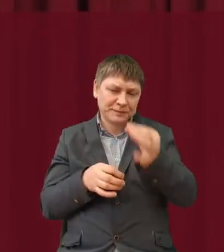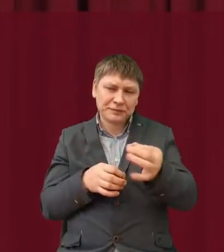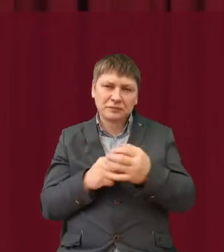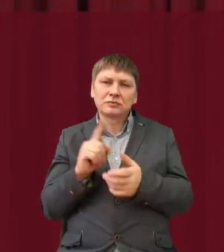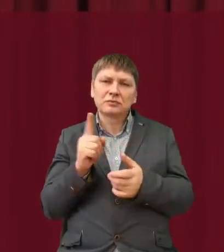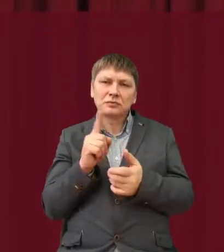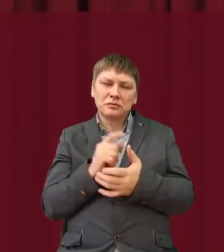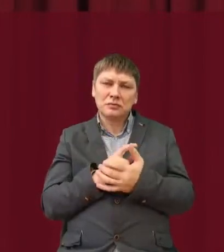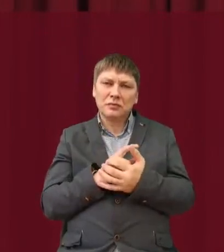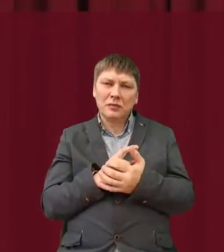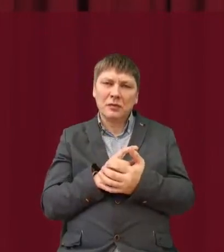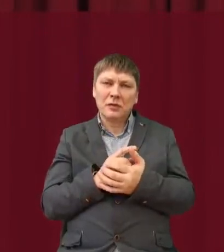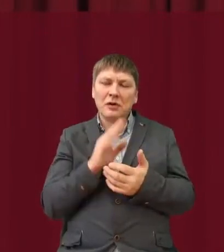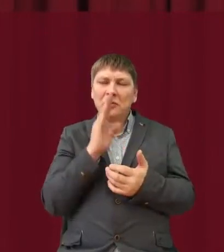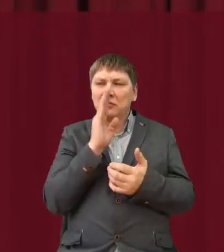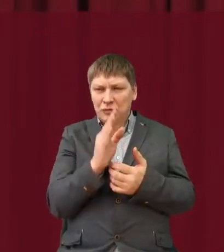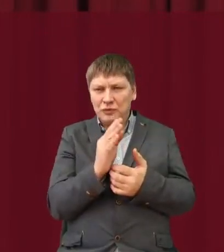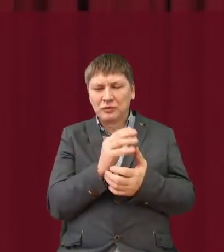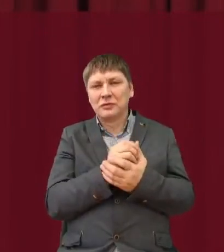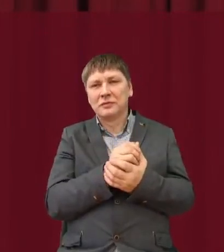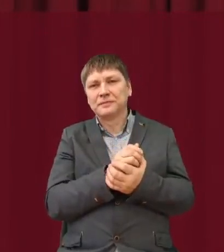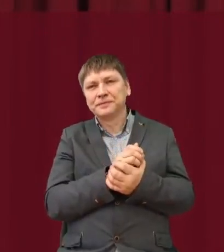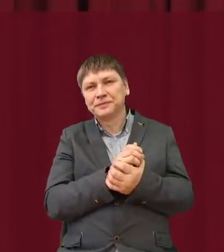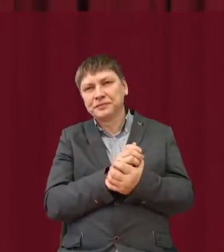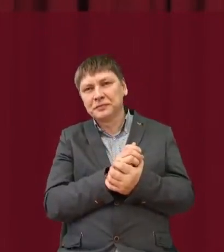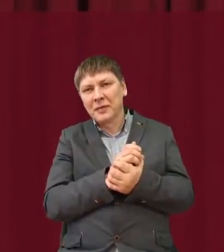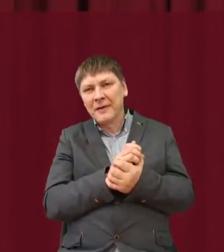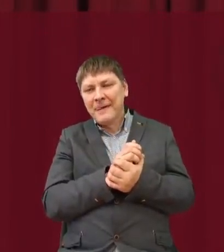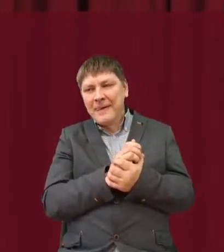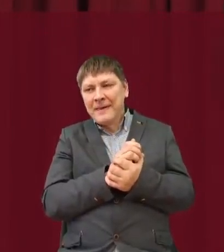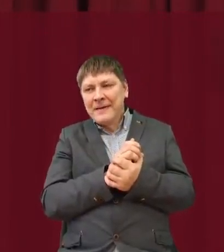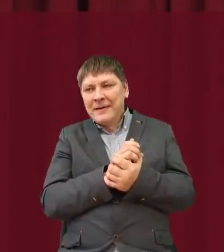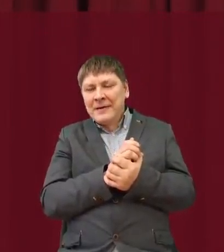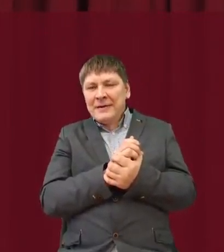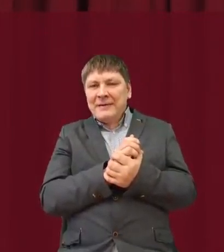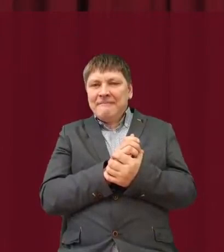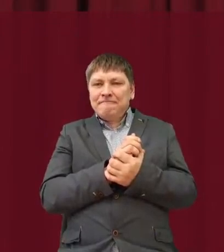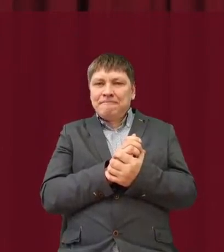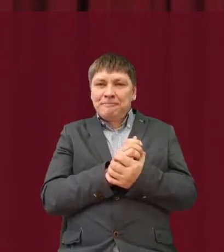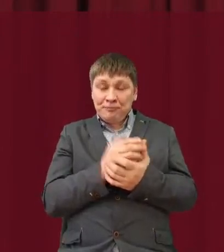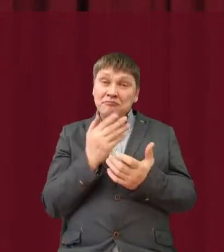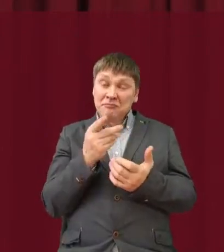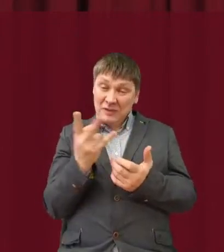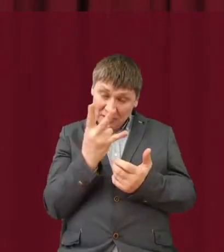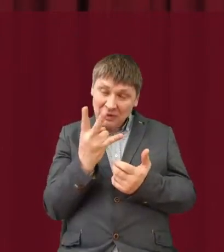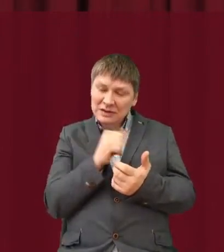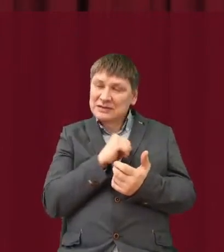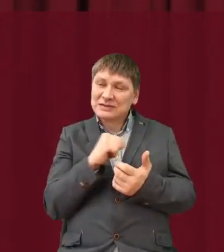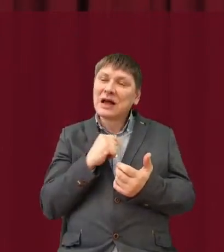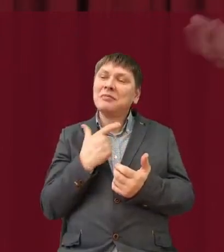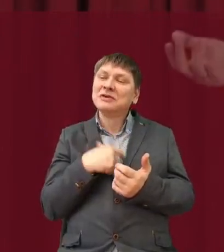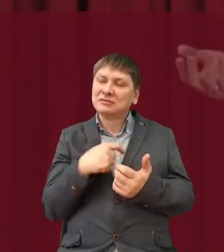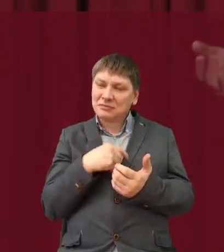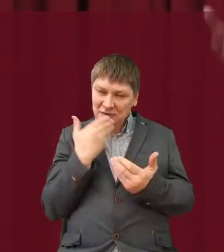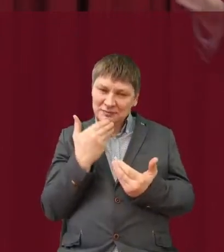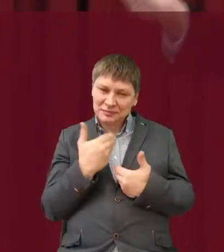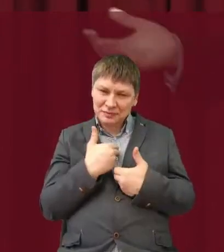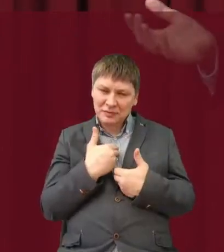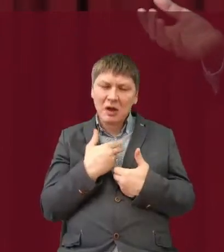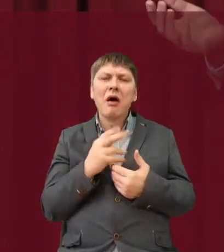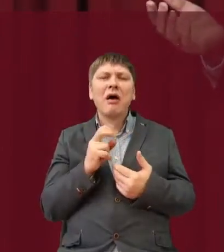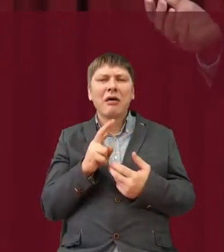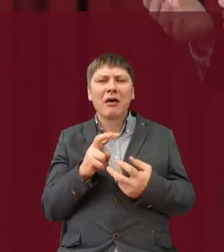будет крайне неправильным не обратить внимание не задаться вопросом а как все-таки